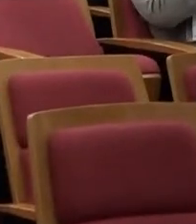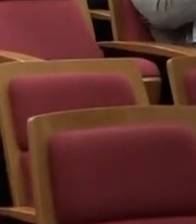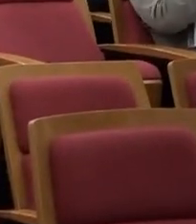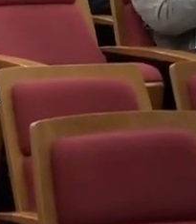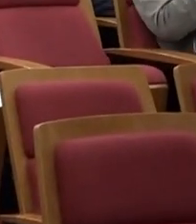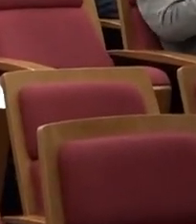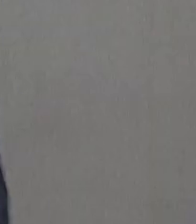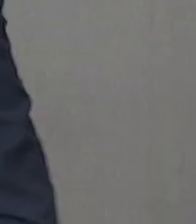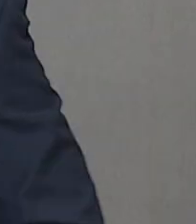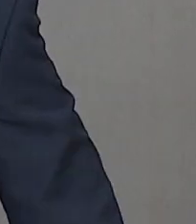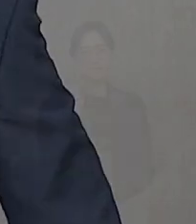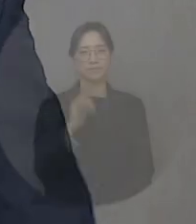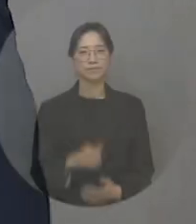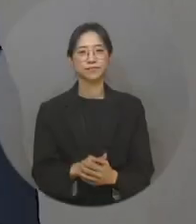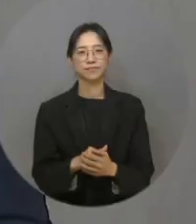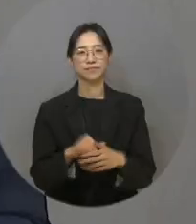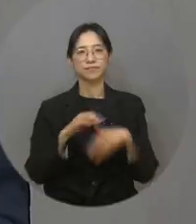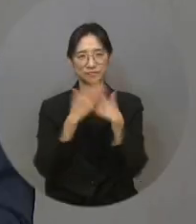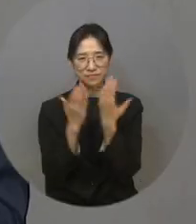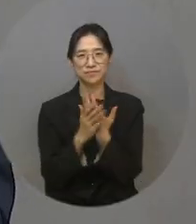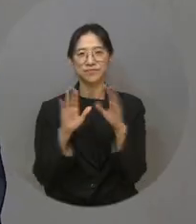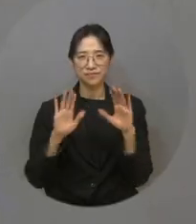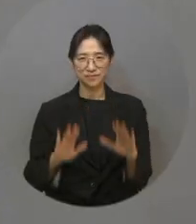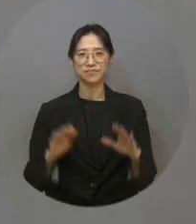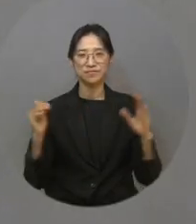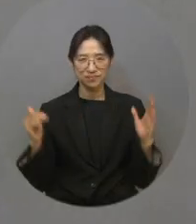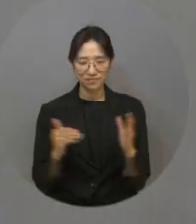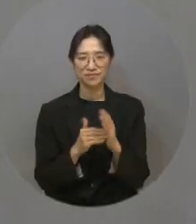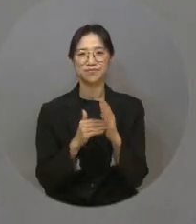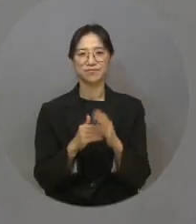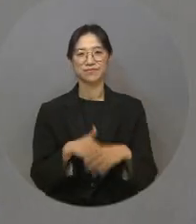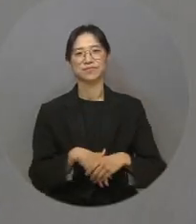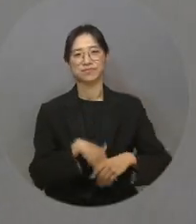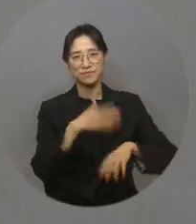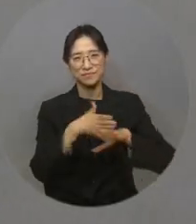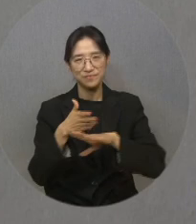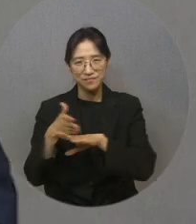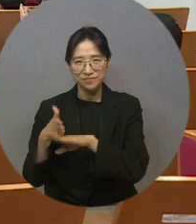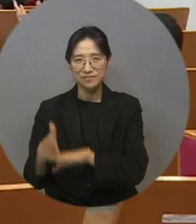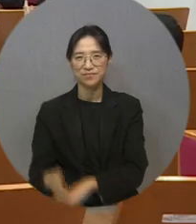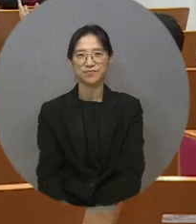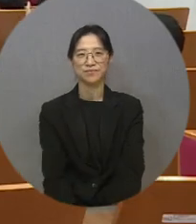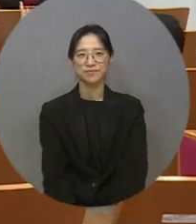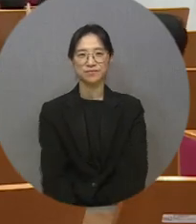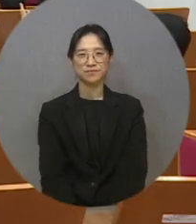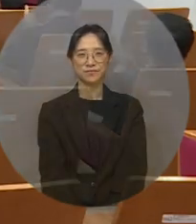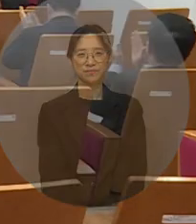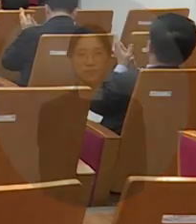네, 이상으로 오늘의 과정을 마치도록 하겠습니다. 감사합니다.